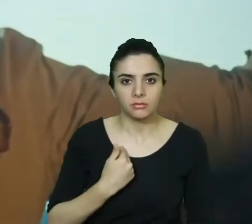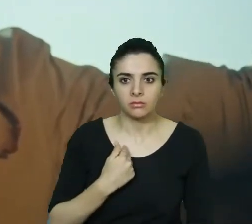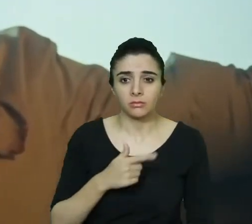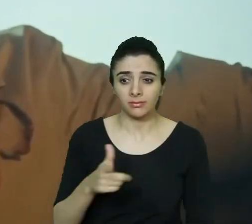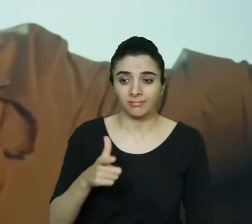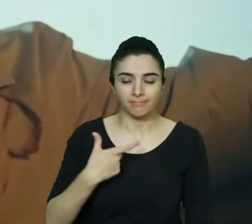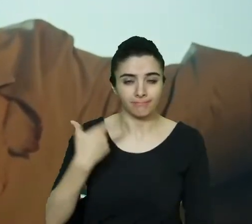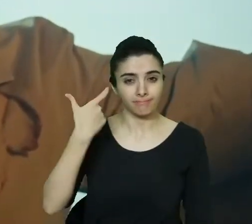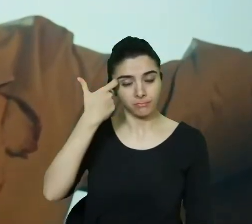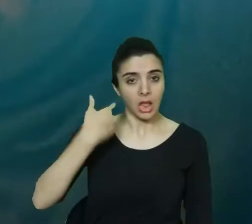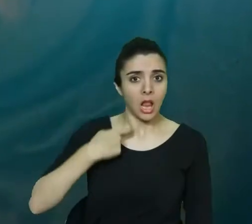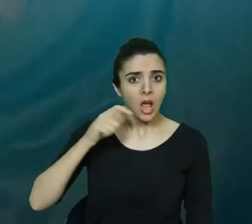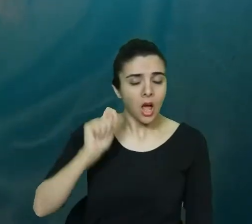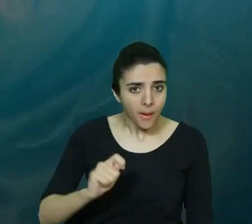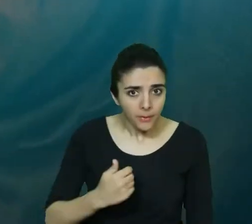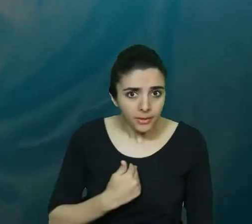Silahı alnına dayadım.